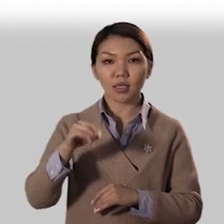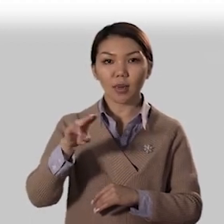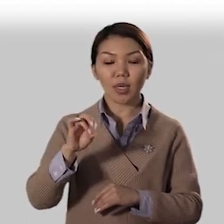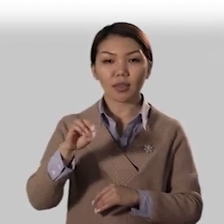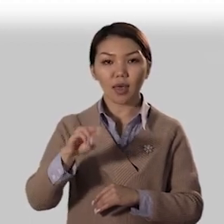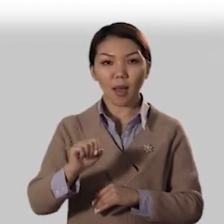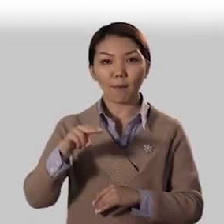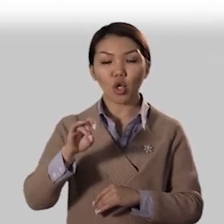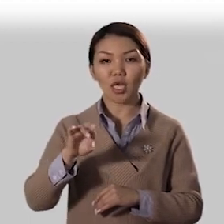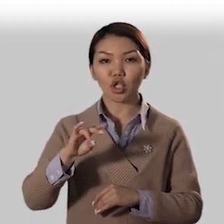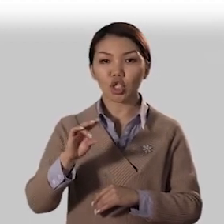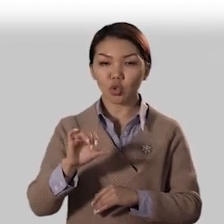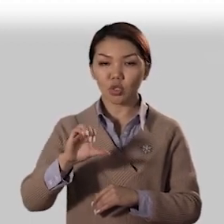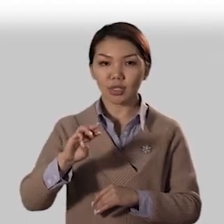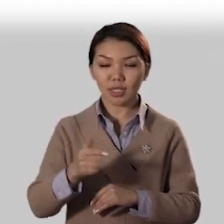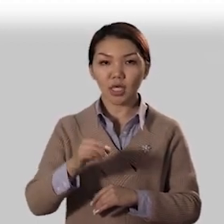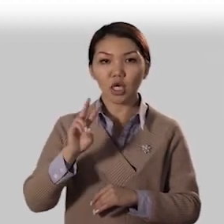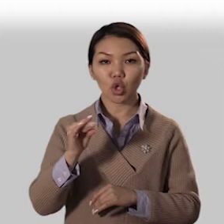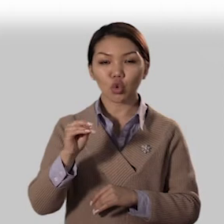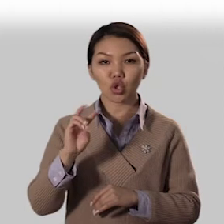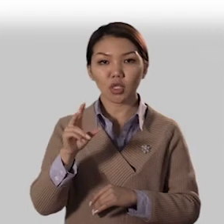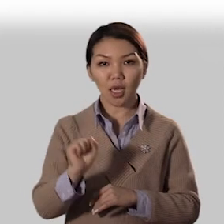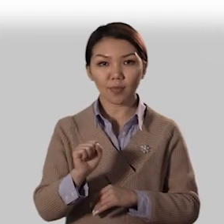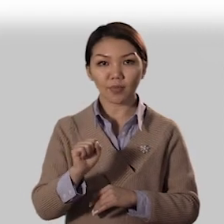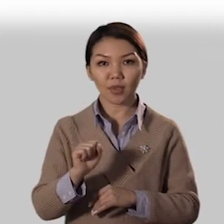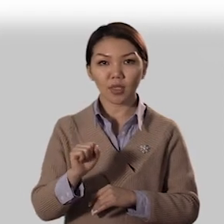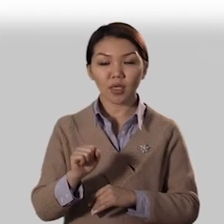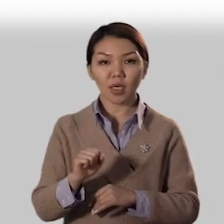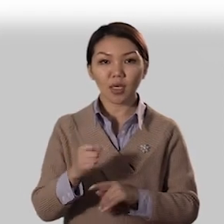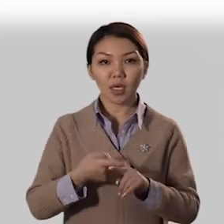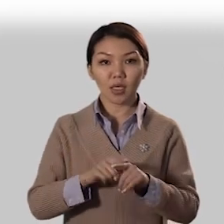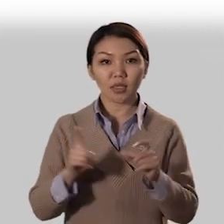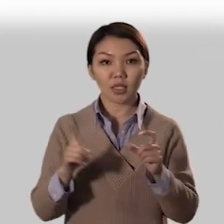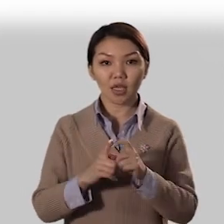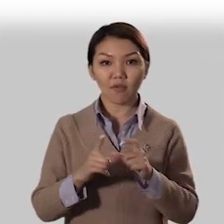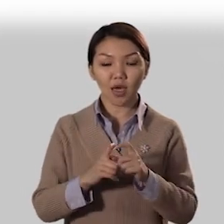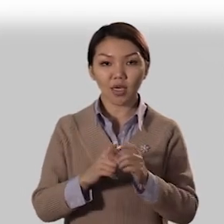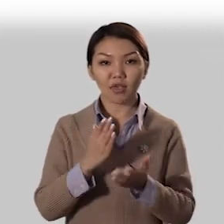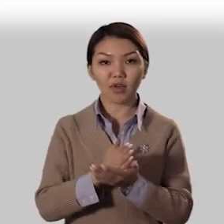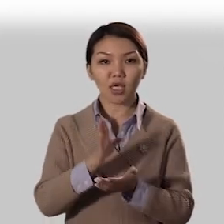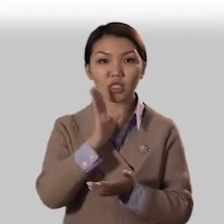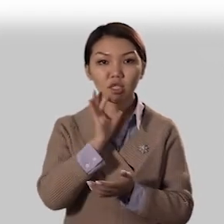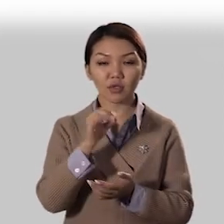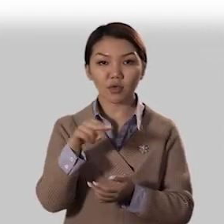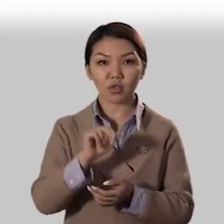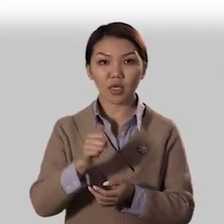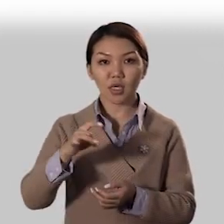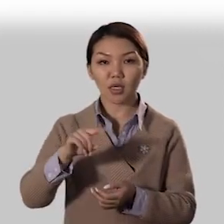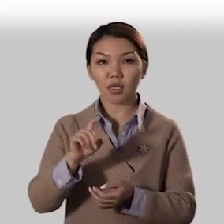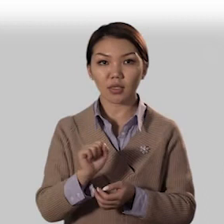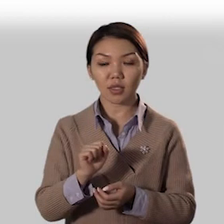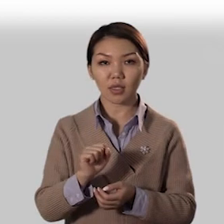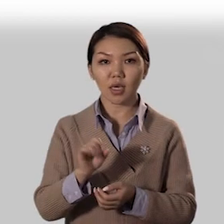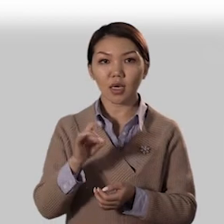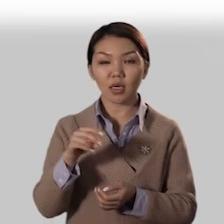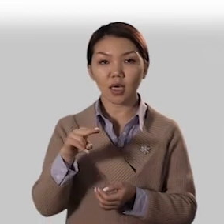порядочность кружка женского рода гроза радуга доброта